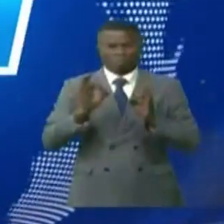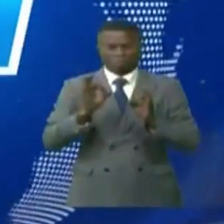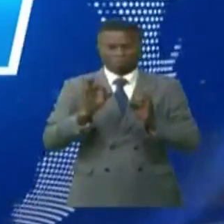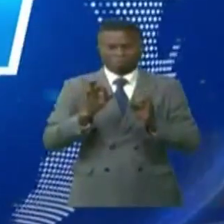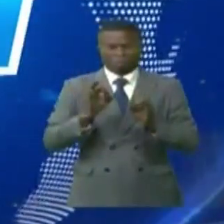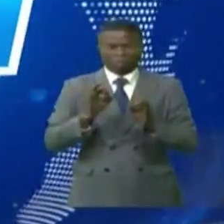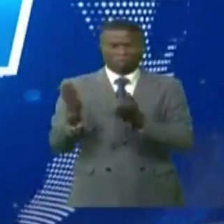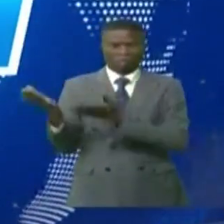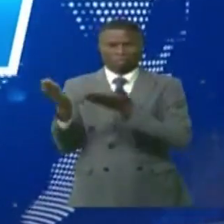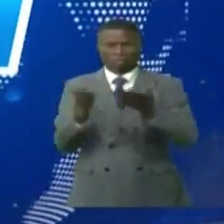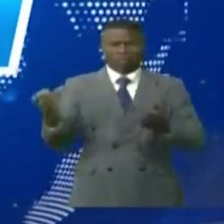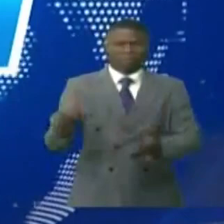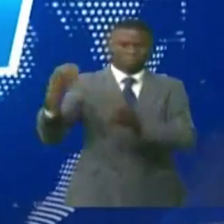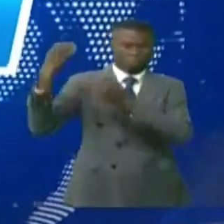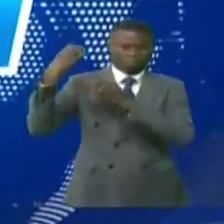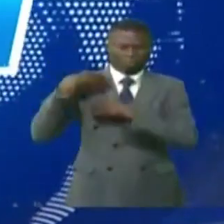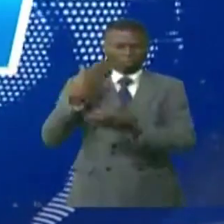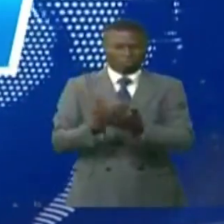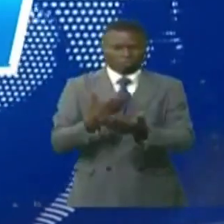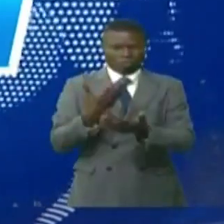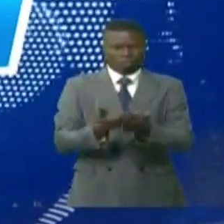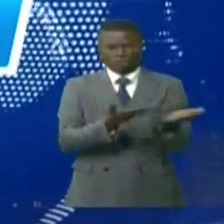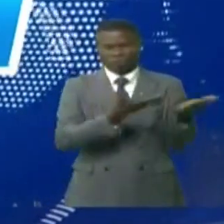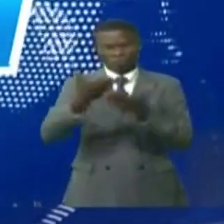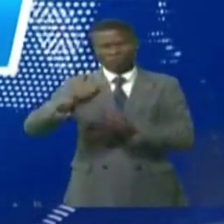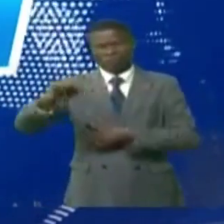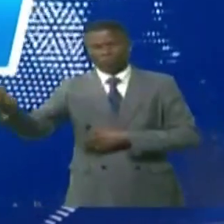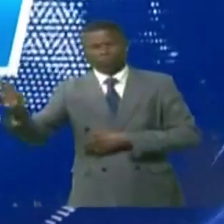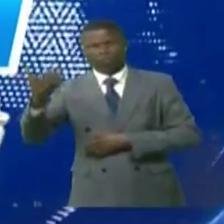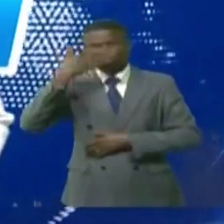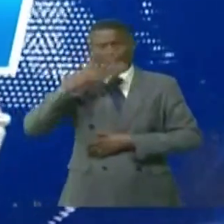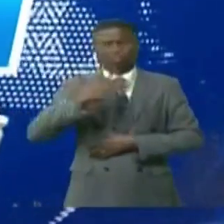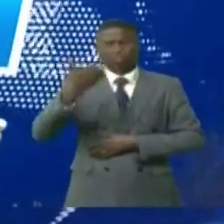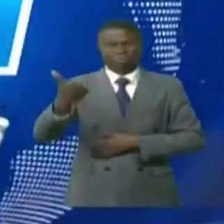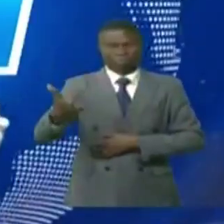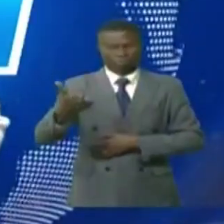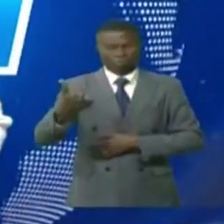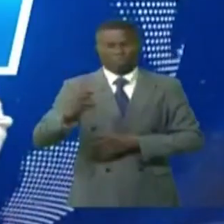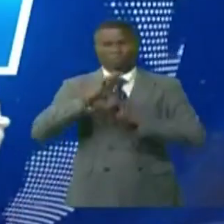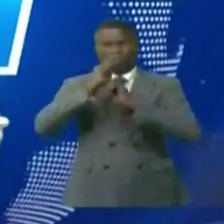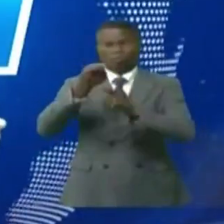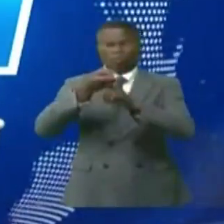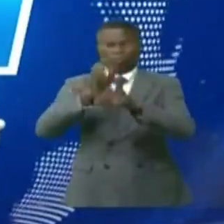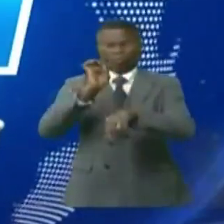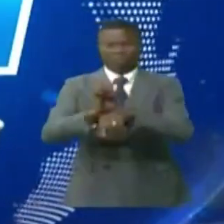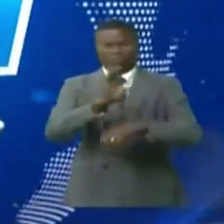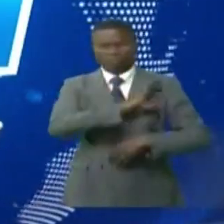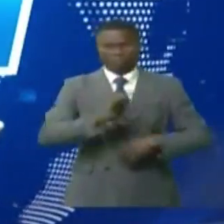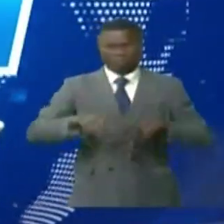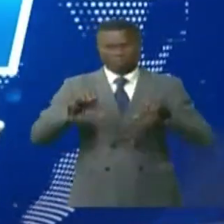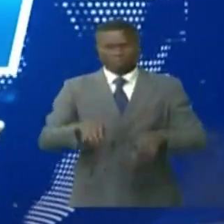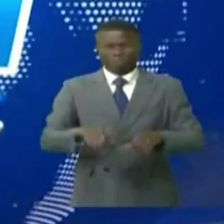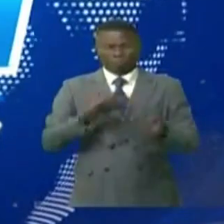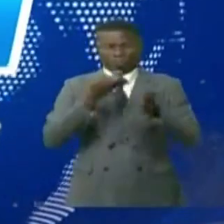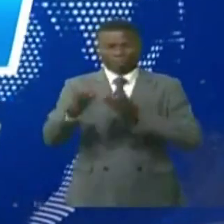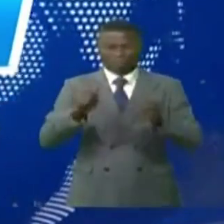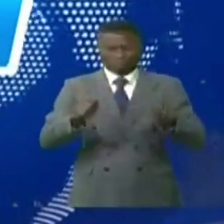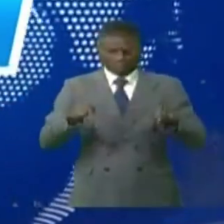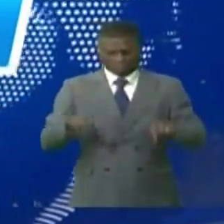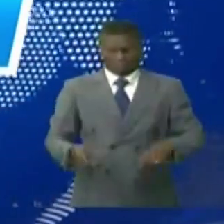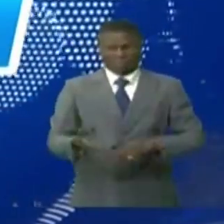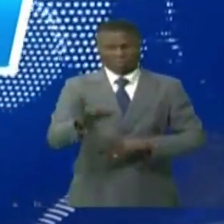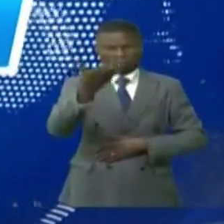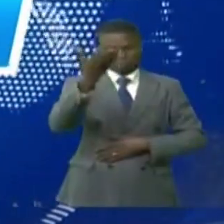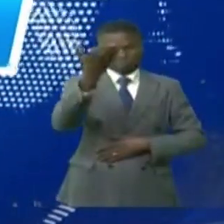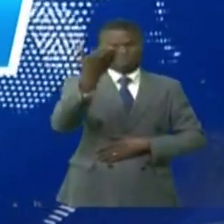assurer la prise en charge des urgences en manière efficace. Un don de l'église du Christ au Congo. D'autres détails dans ce reportage